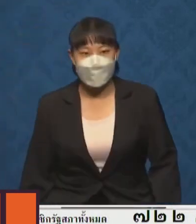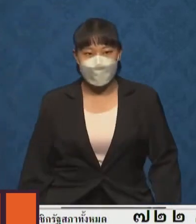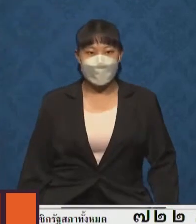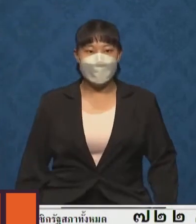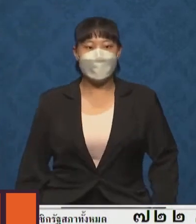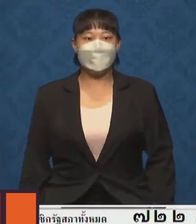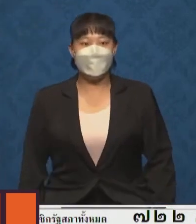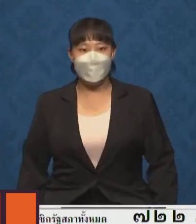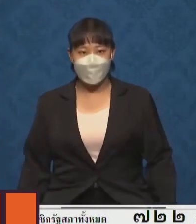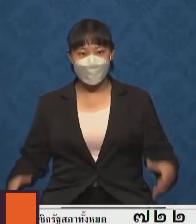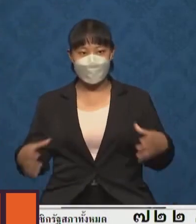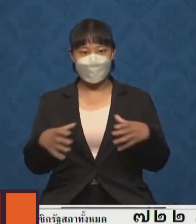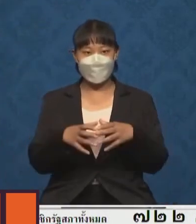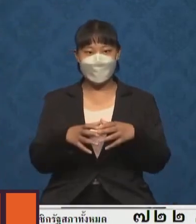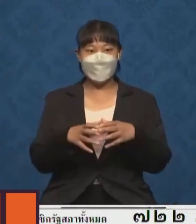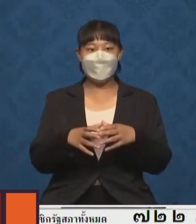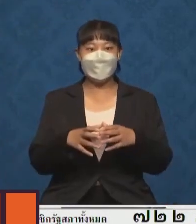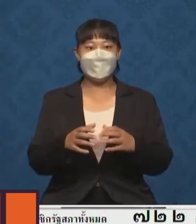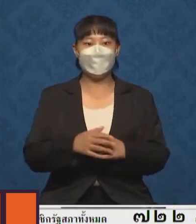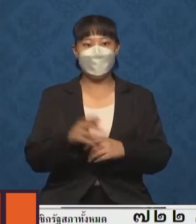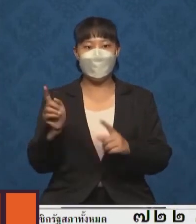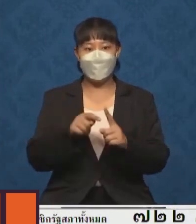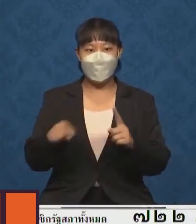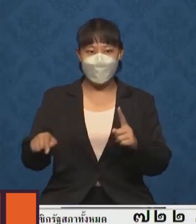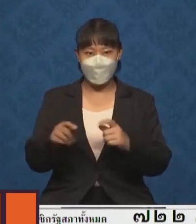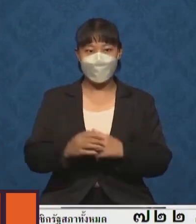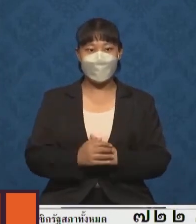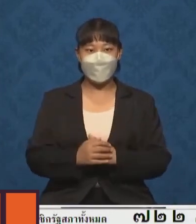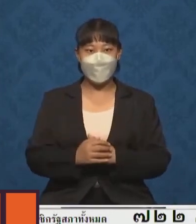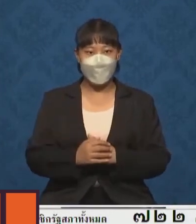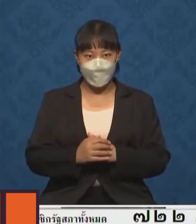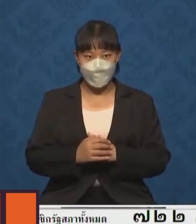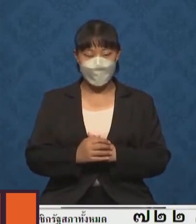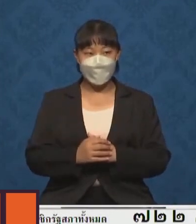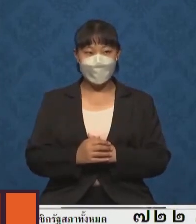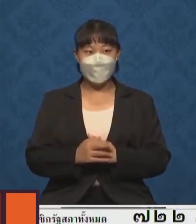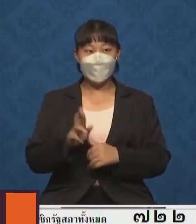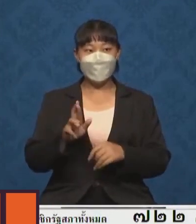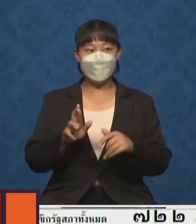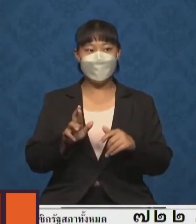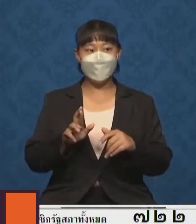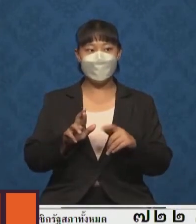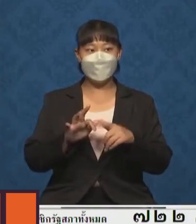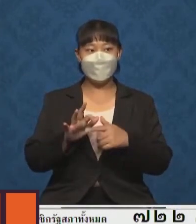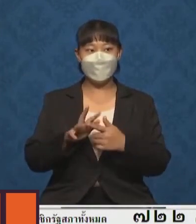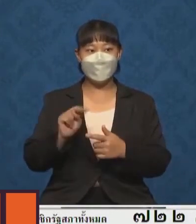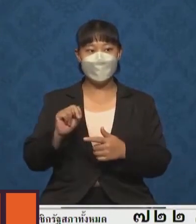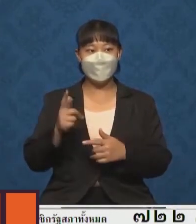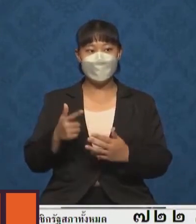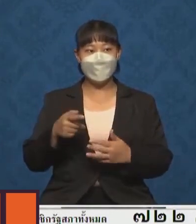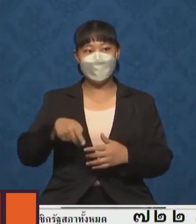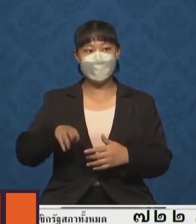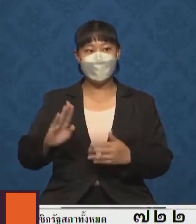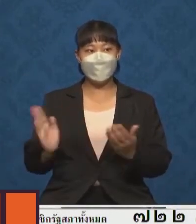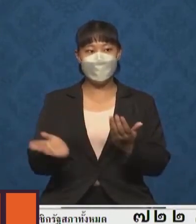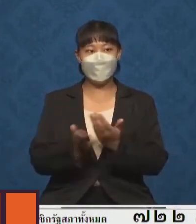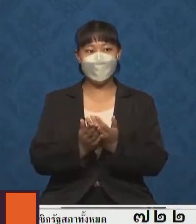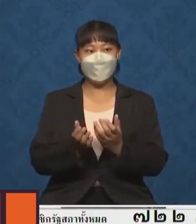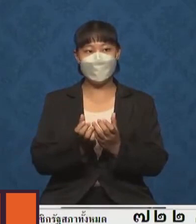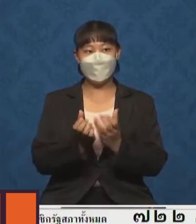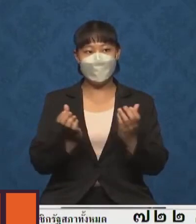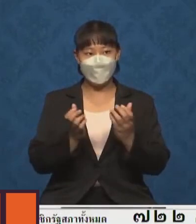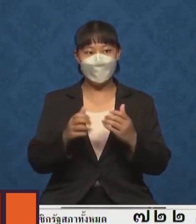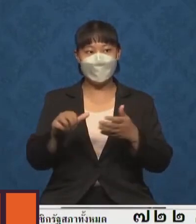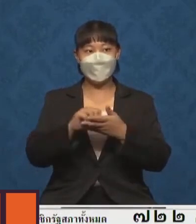awhile กล่ายจึงไม่ใช้แนวคิดในการยกร่างพ.ร.ว่าได้พักการเมือง Value การที่บอกว่า แก้ไ washer